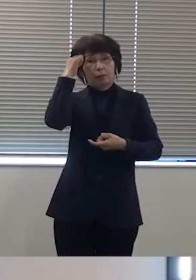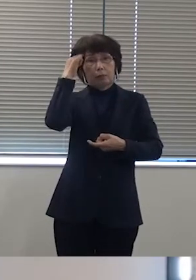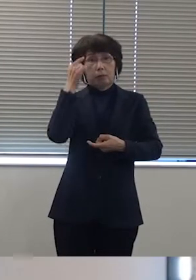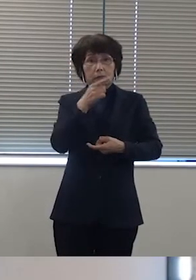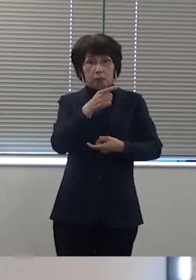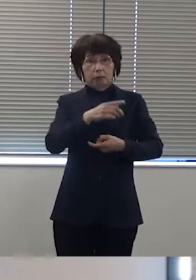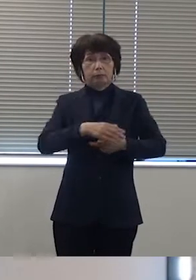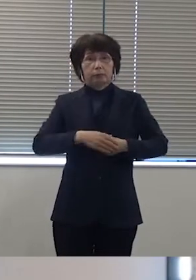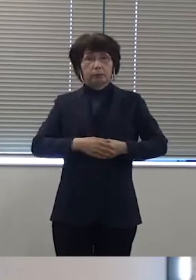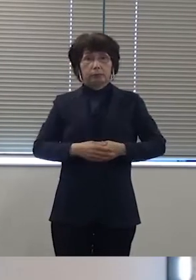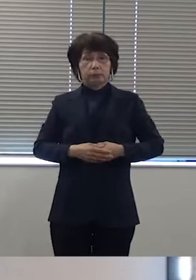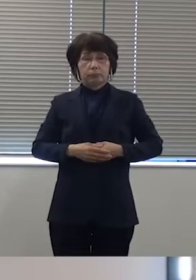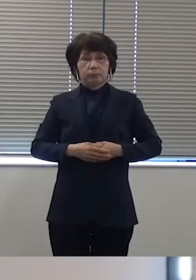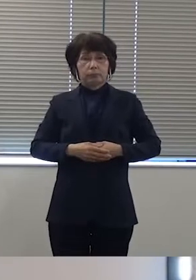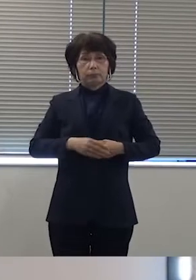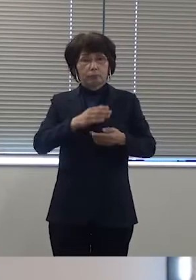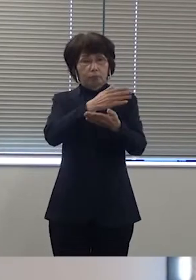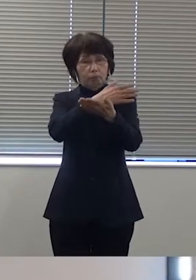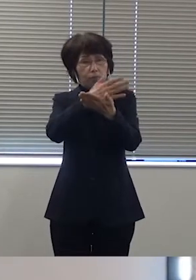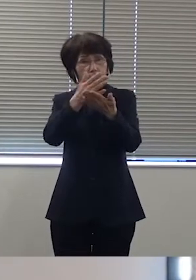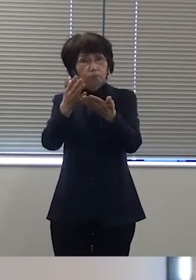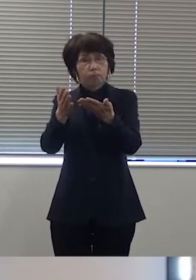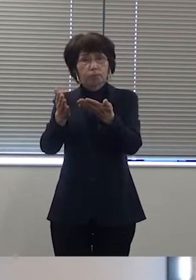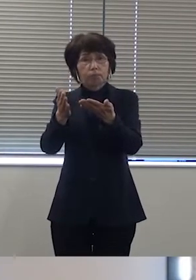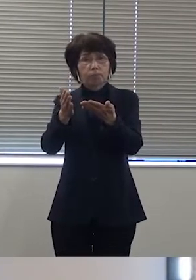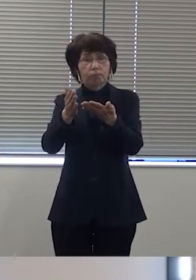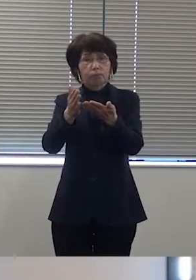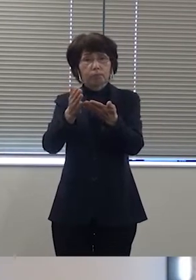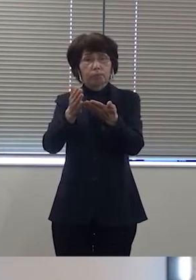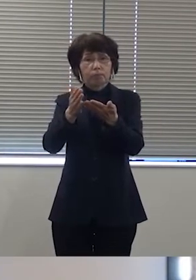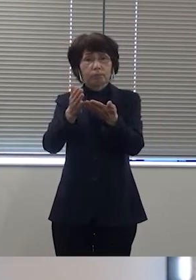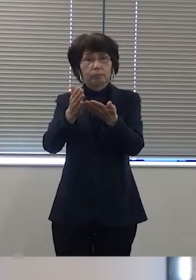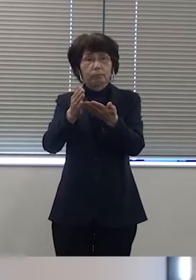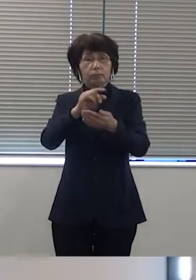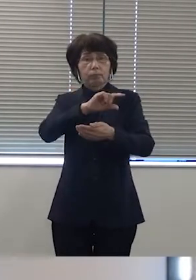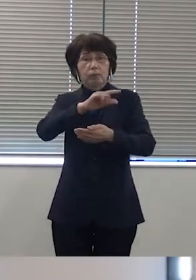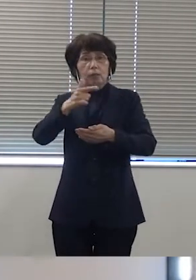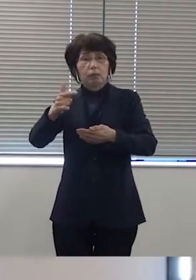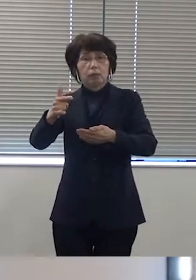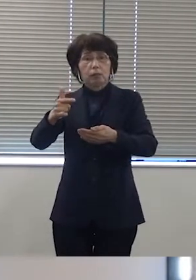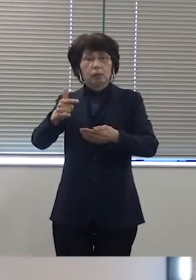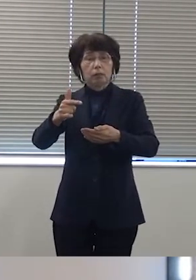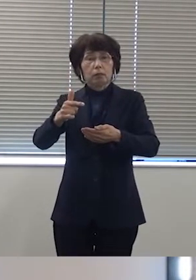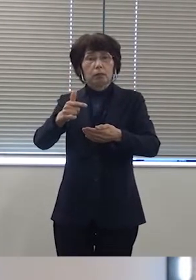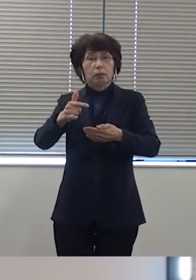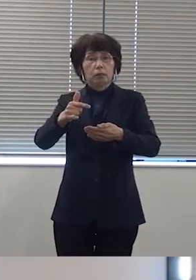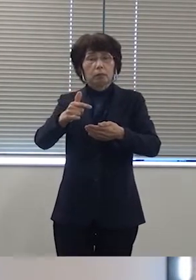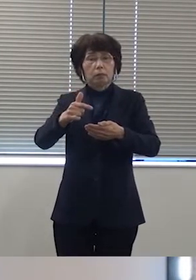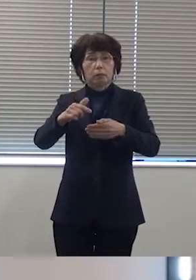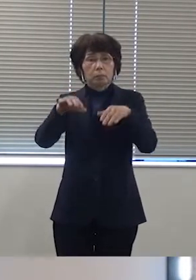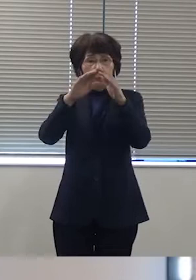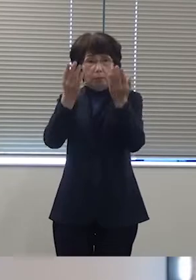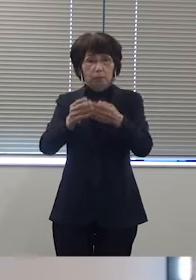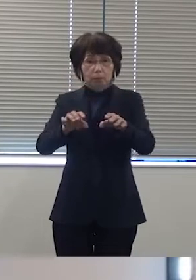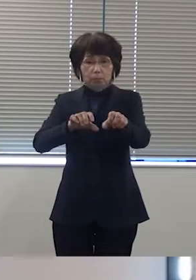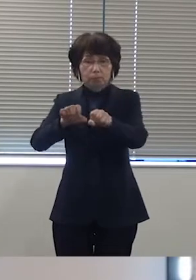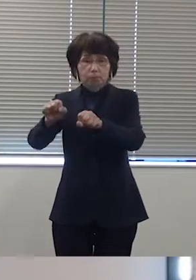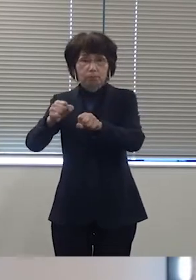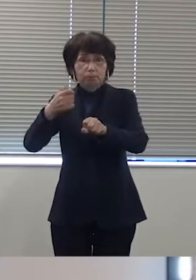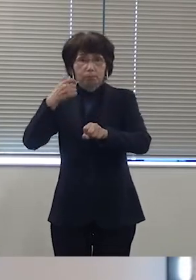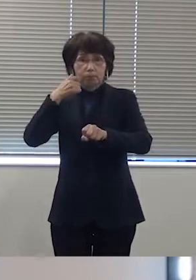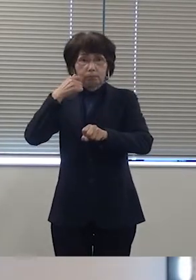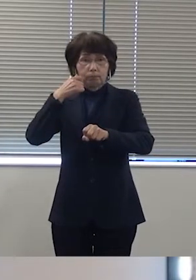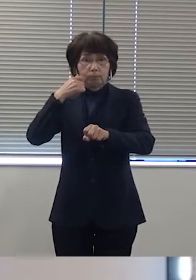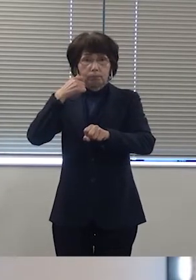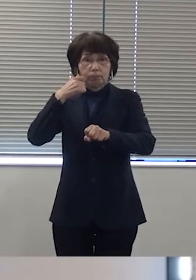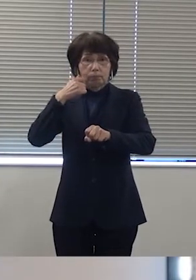ろいろとですね、汲み取れないものってあるので、そういった意味でファンドがあるんですね。高知のまちづくりファ